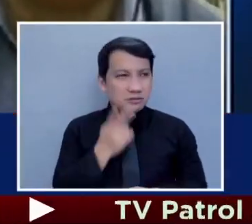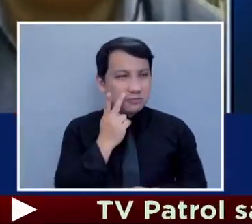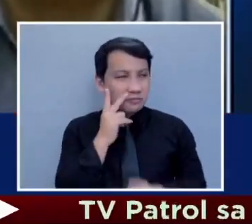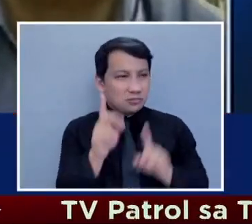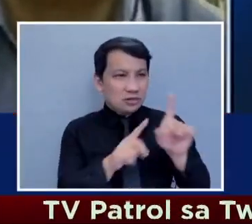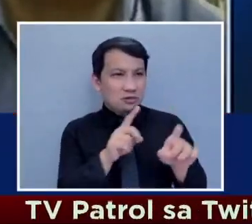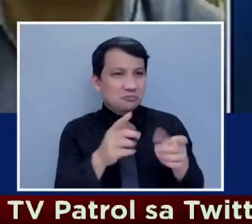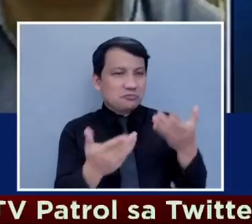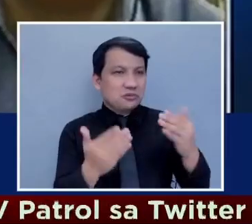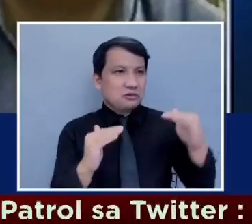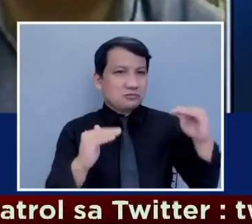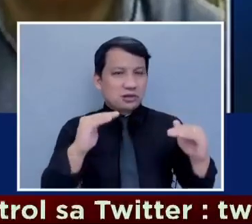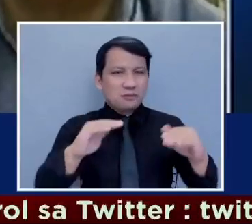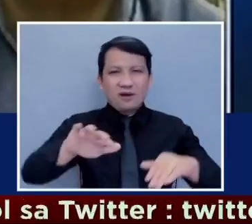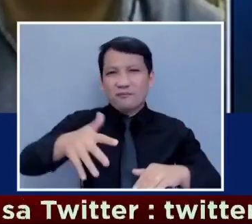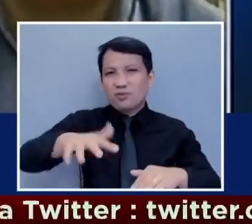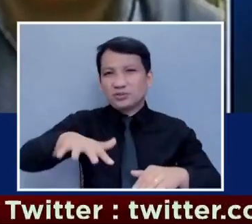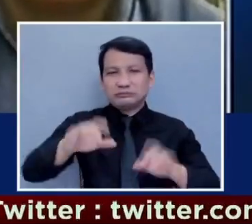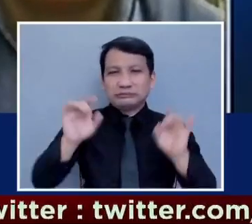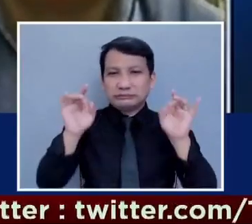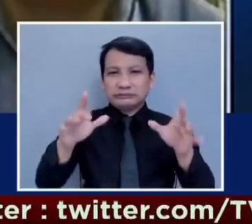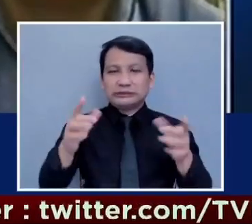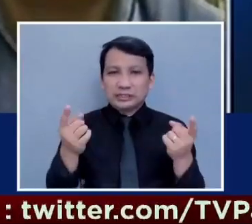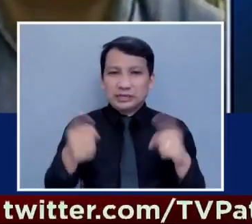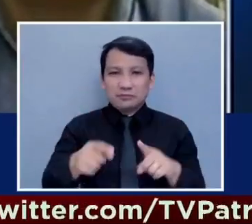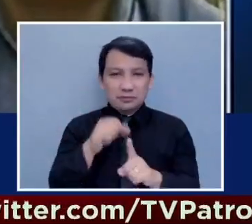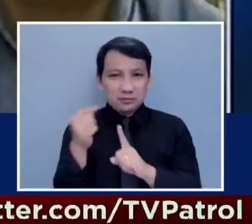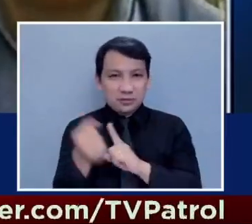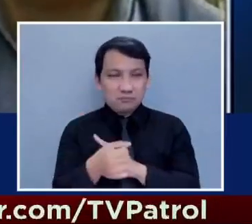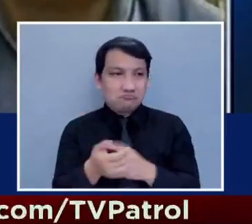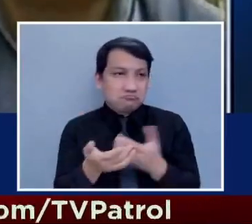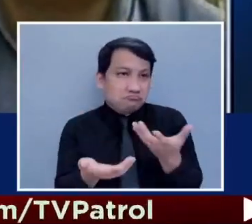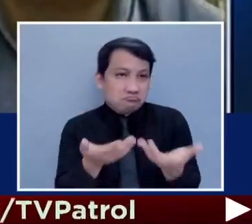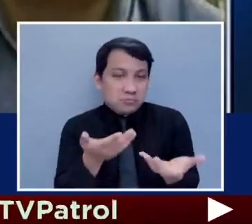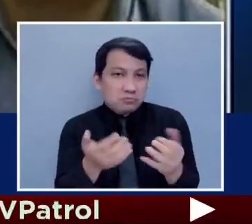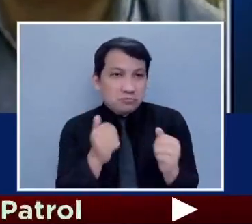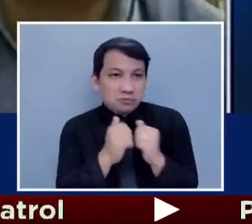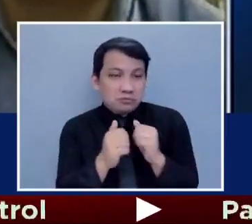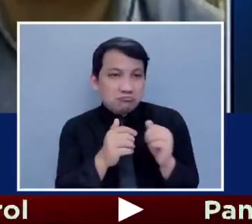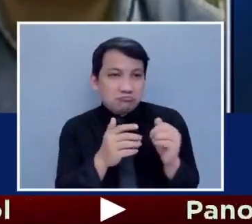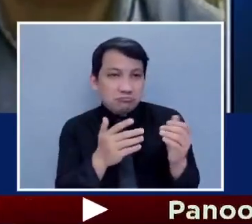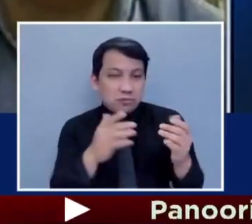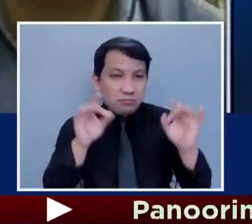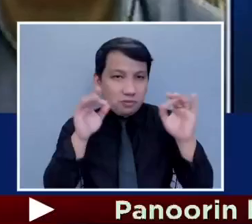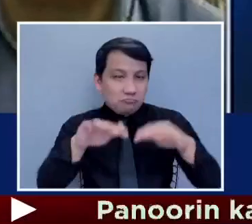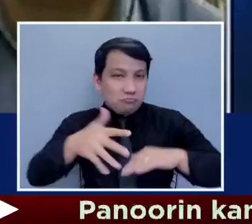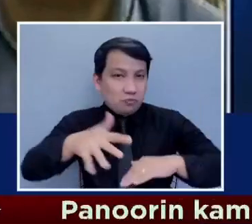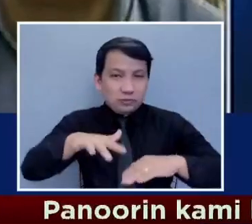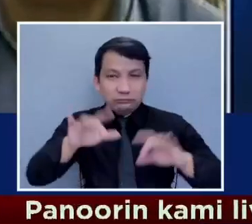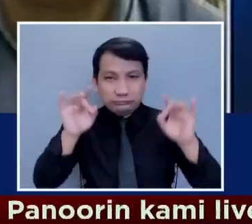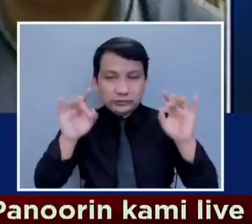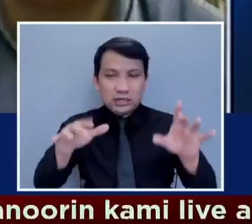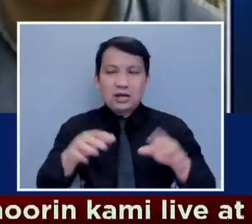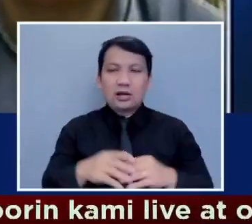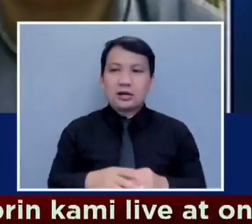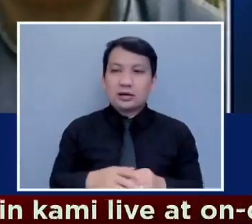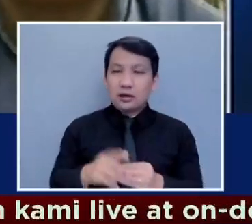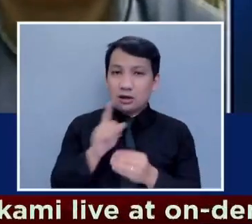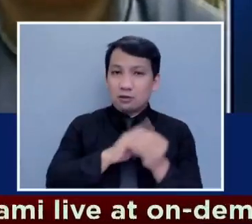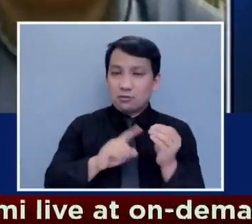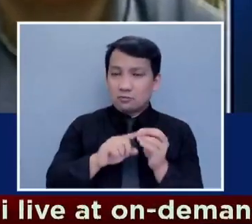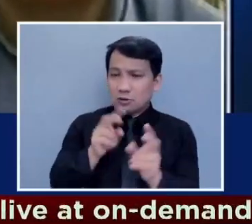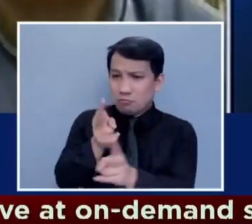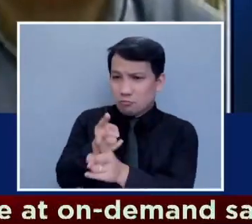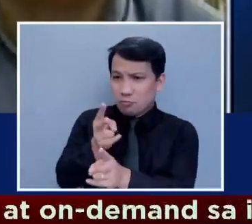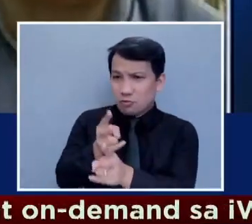nasa moderate risk ng situation natin. Although kahit naman moderate risk USEC, yun nga, yung pinaka minomonitor